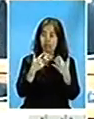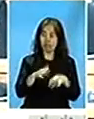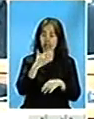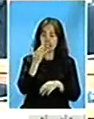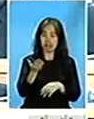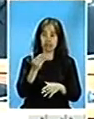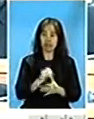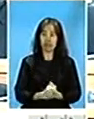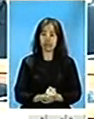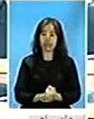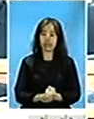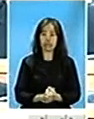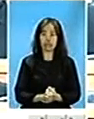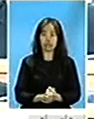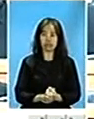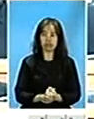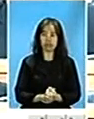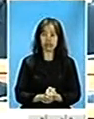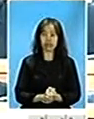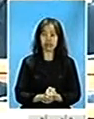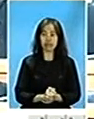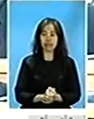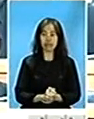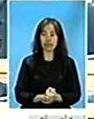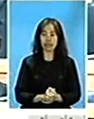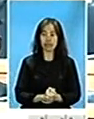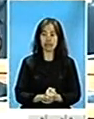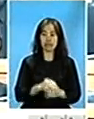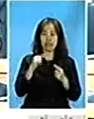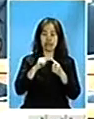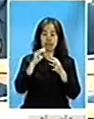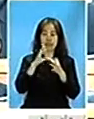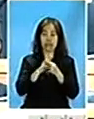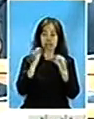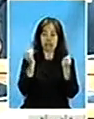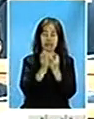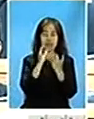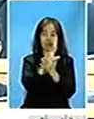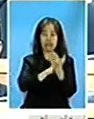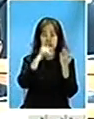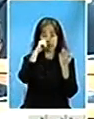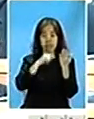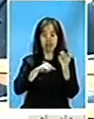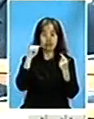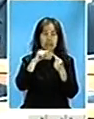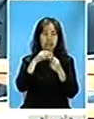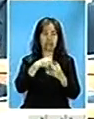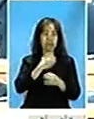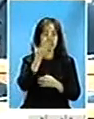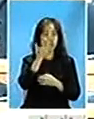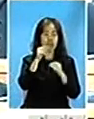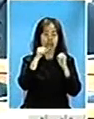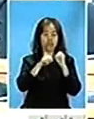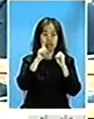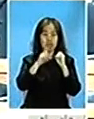ต่อ ท่านประธานครับการเกิดวิกฤตของประเทศที่ผมบอกว่าขอตัด